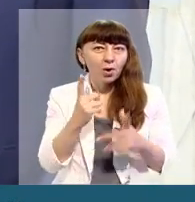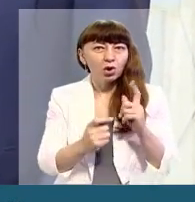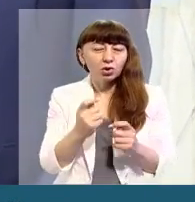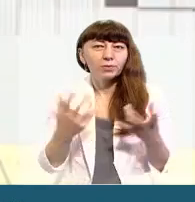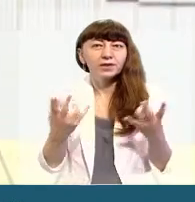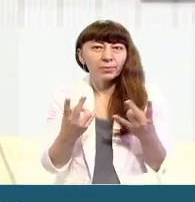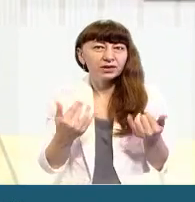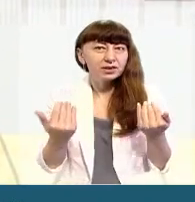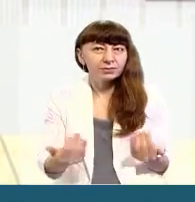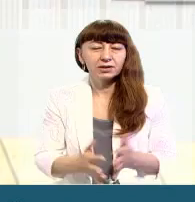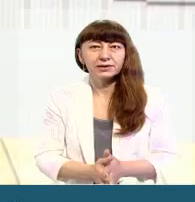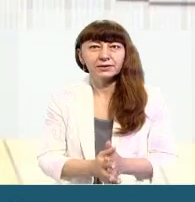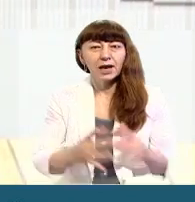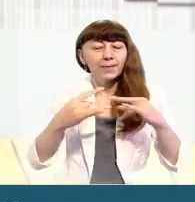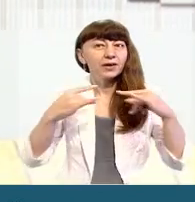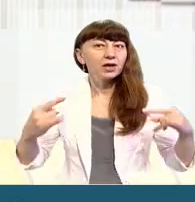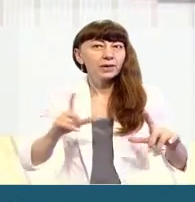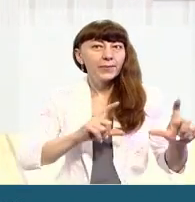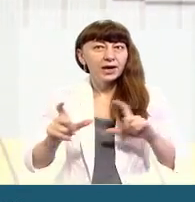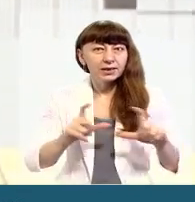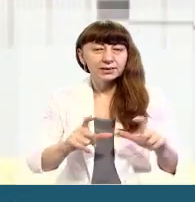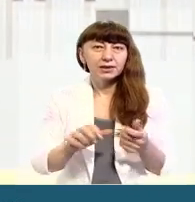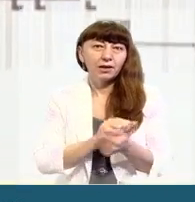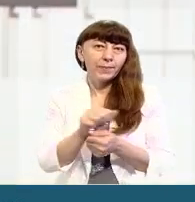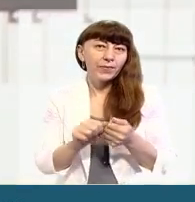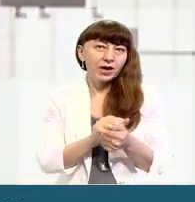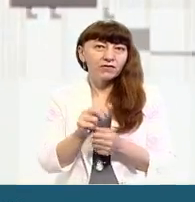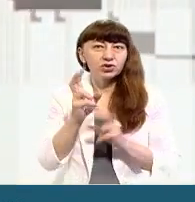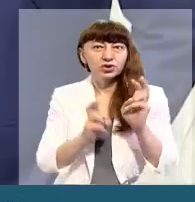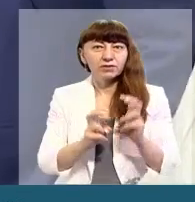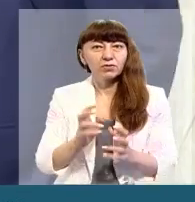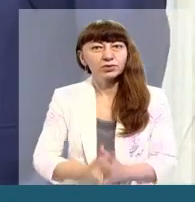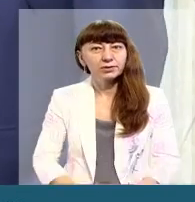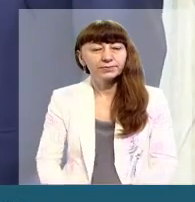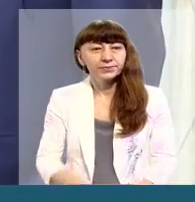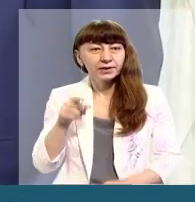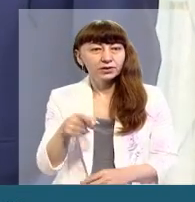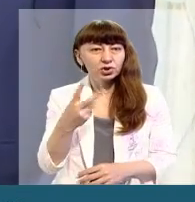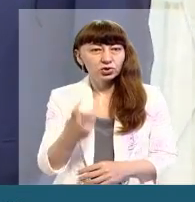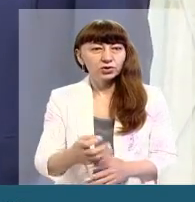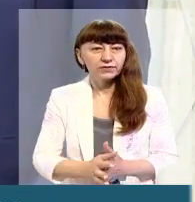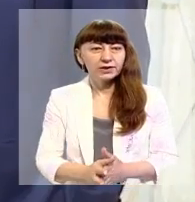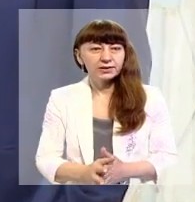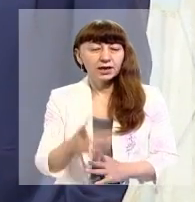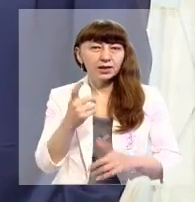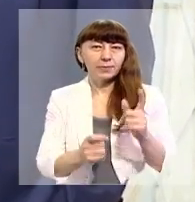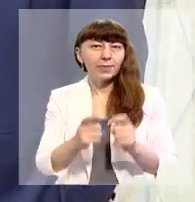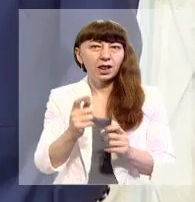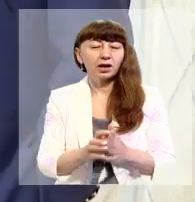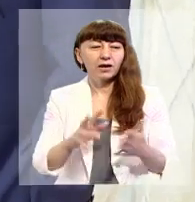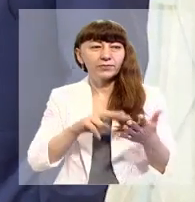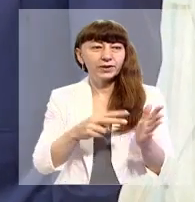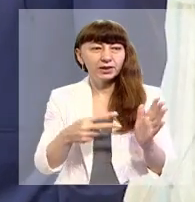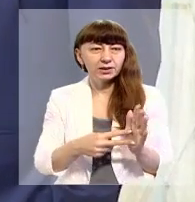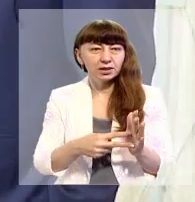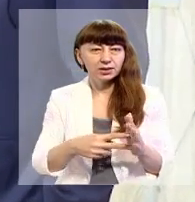необходимо региону как на прилавке магазинов, так и на перерабатывающие заводы. 1200 – это дойного стада. В перспективе, правильно? Стадии,